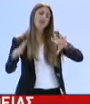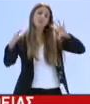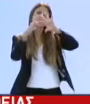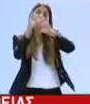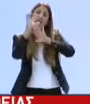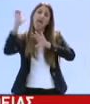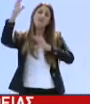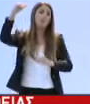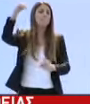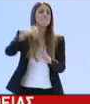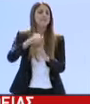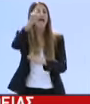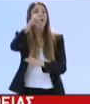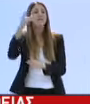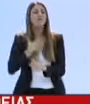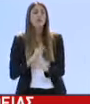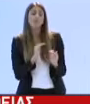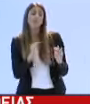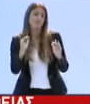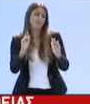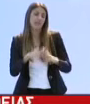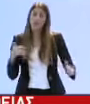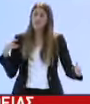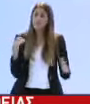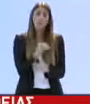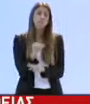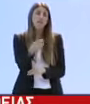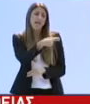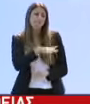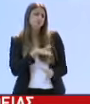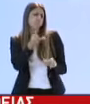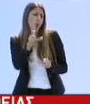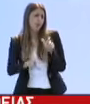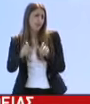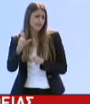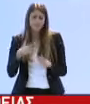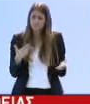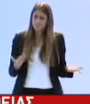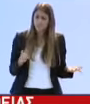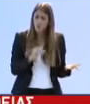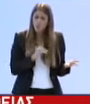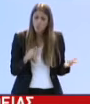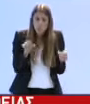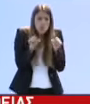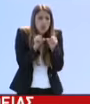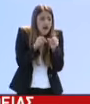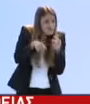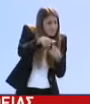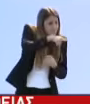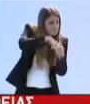άκρα. Και ποτέ, προσέξτε, ποτέ όλοι αυτοί οι πολίτες δεν ήταν τόσο κοντά μεταξύ